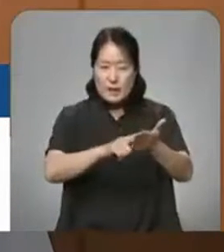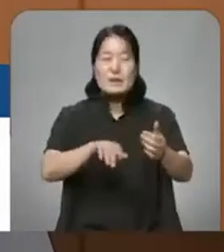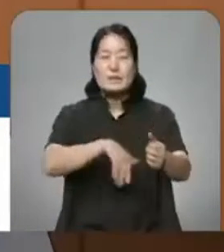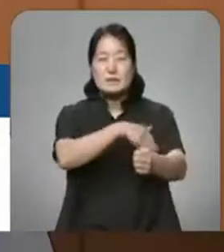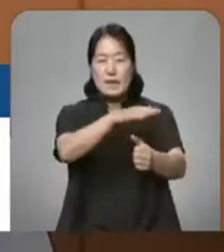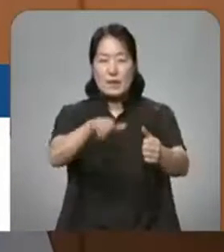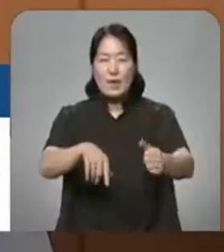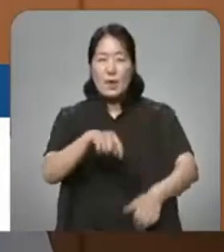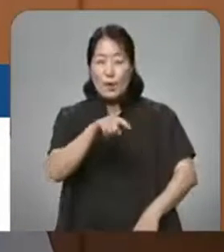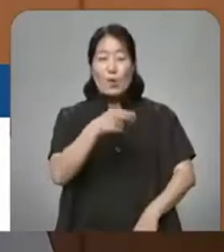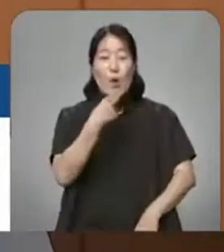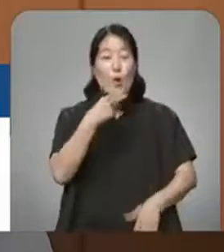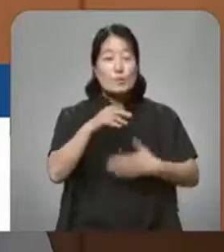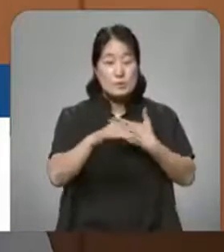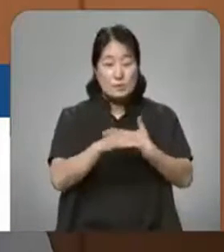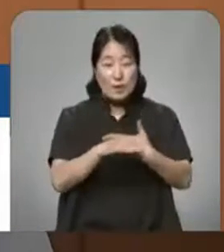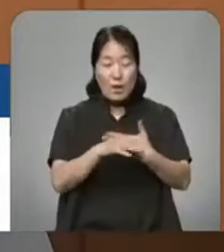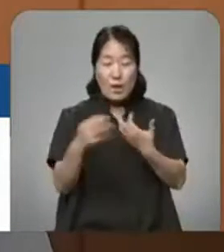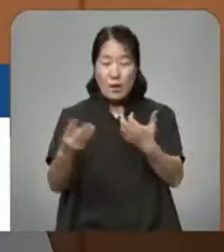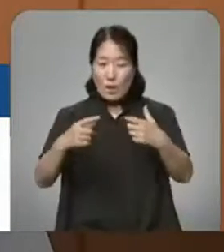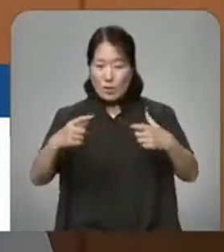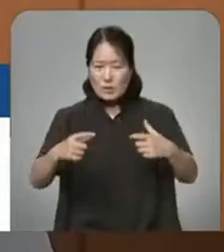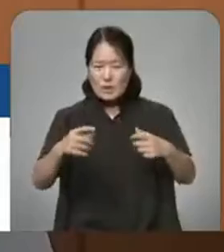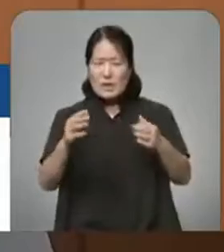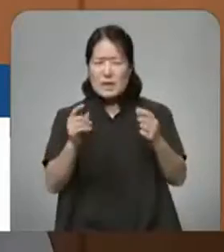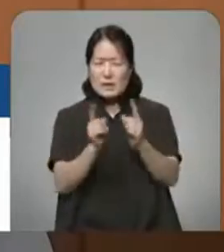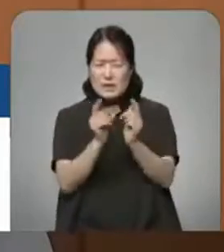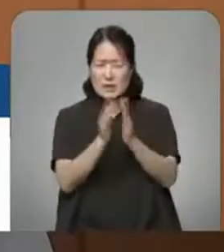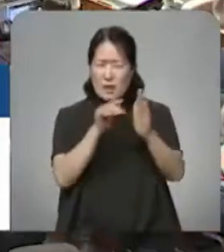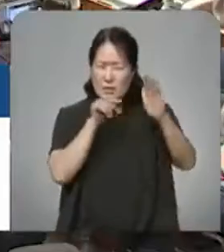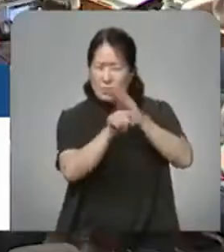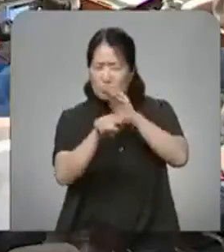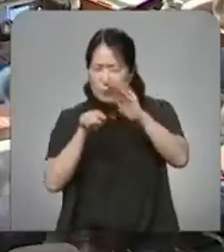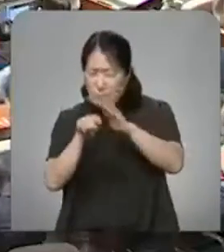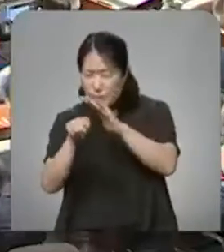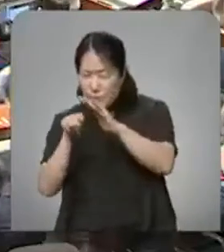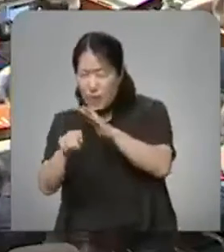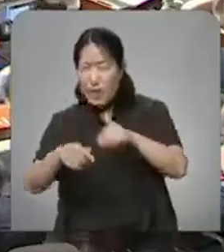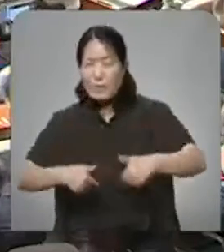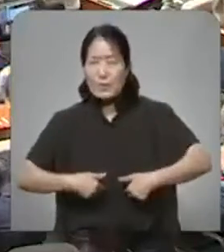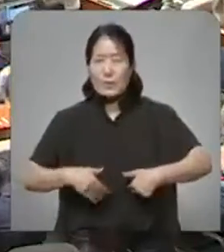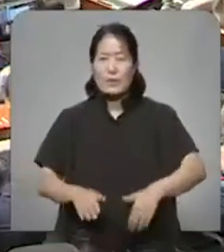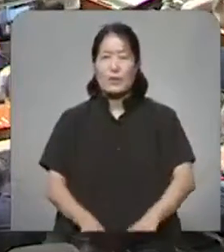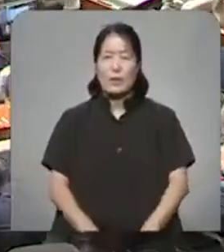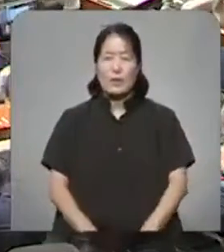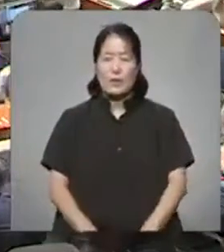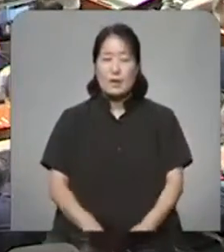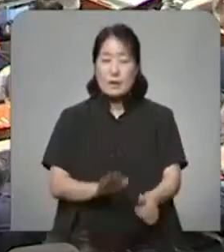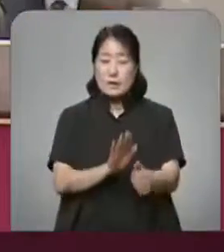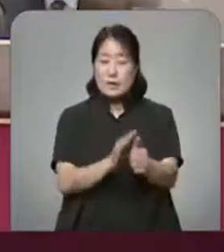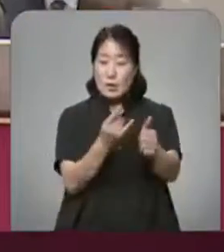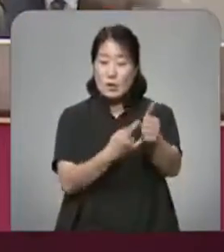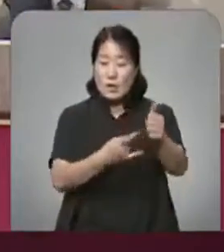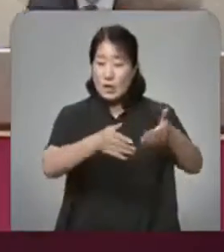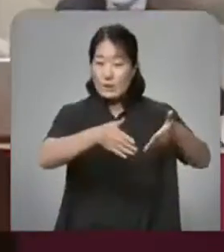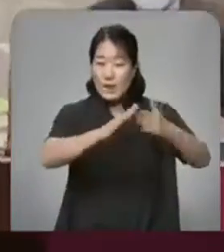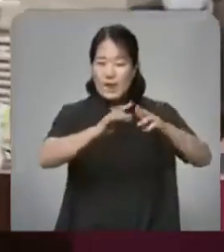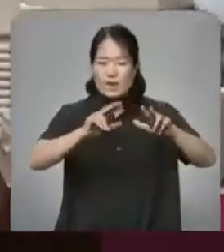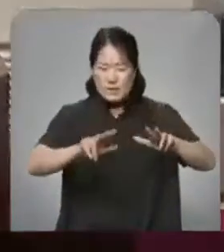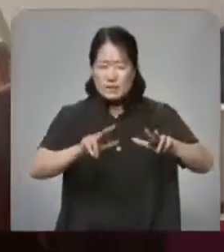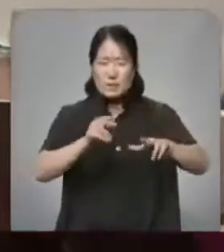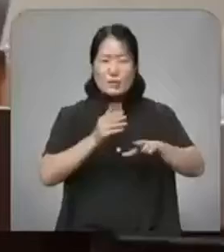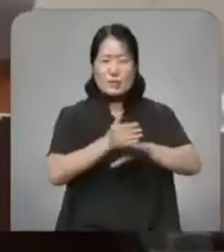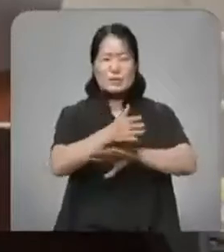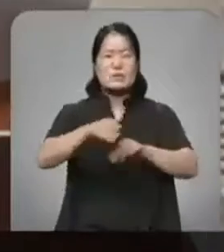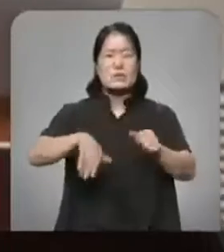되지 않는다는 저희도 가 질적 얼른 붙여도 로 상대 되기 때문에 강원 지원 위원회 의 설치는 지금도 많이